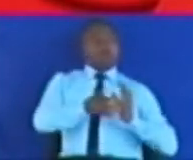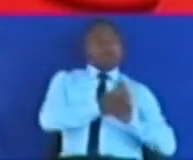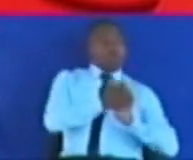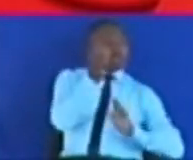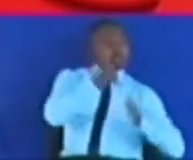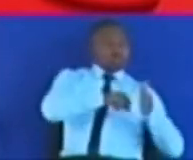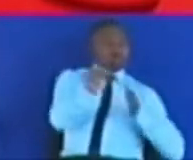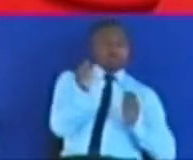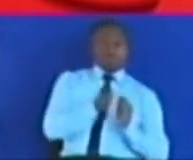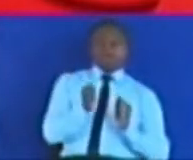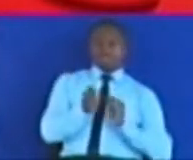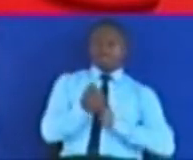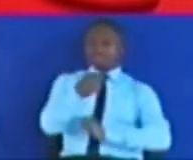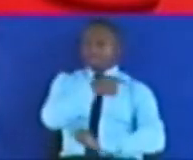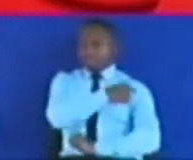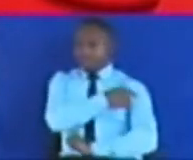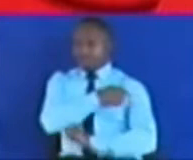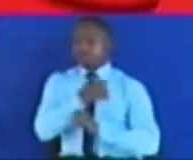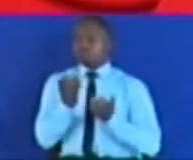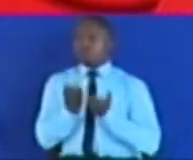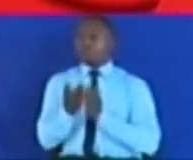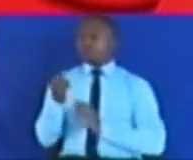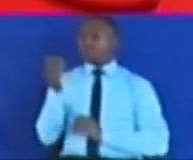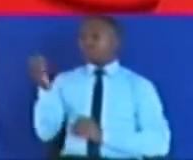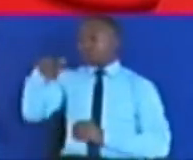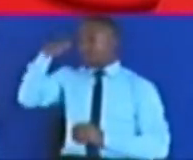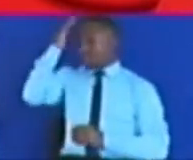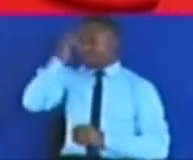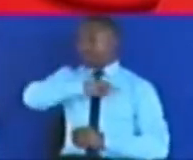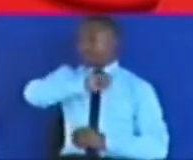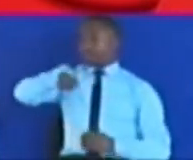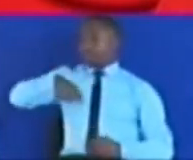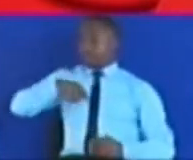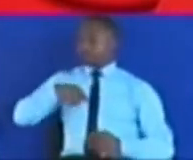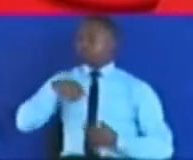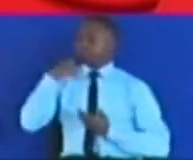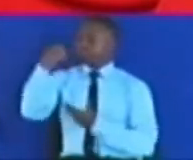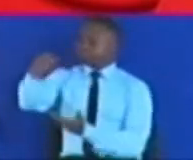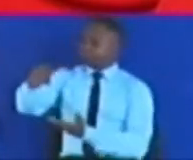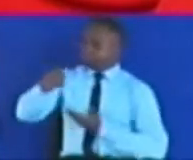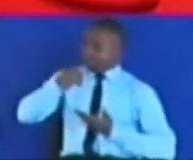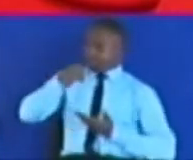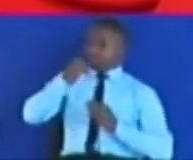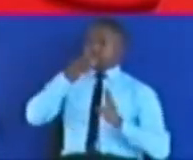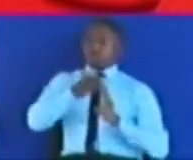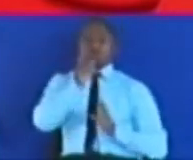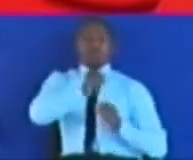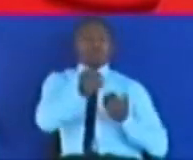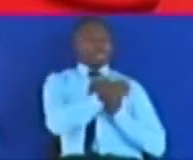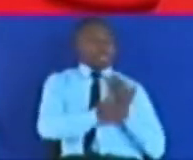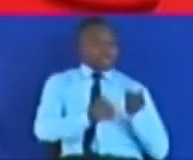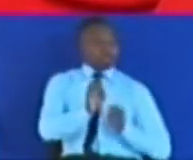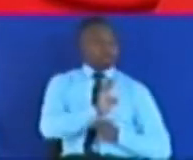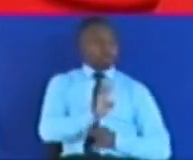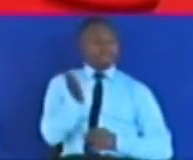kununua vifaa tiba. Tunaomba fedha hiyo serikali yetu sikivu iweze kutoa ili wananchi wa wilaya ya Kahama